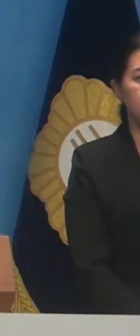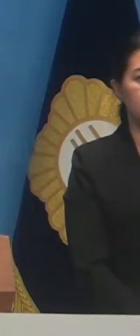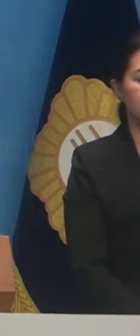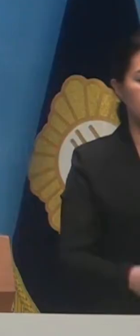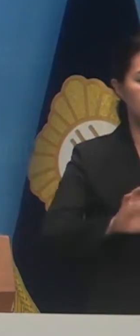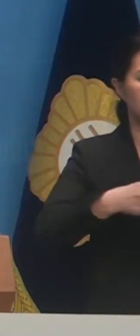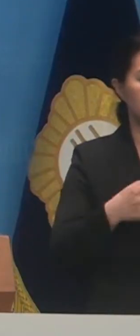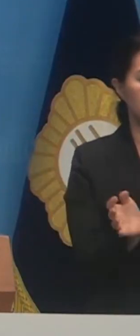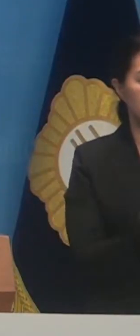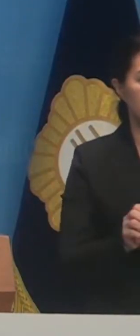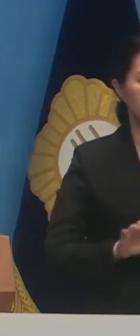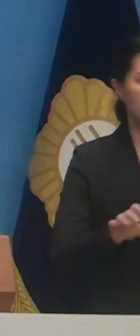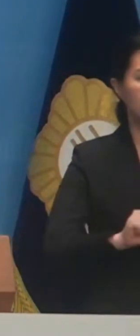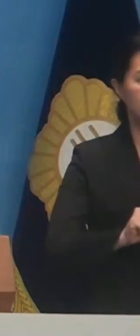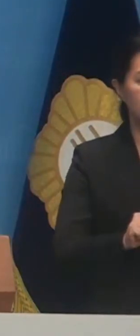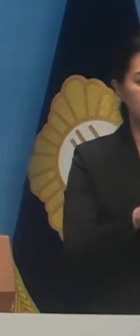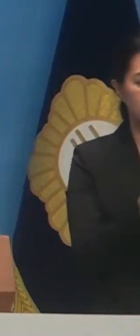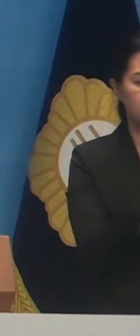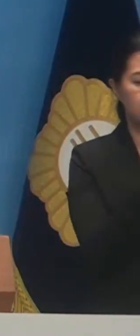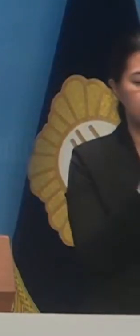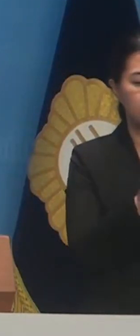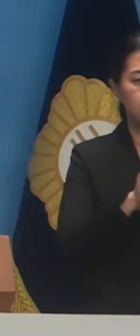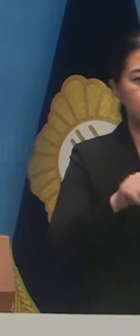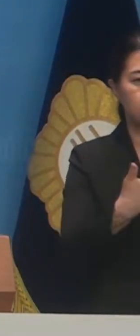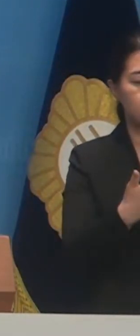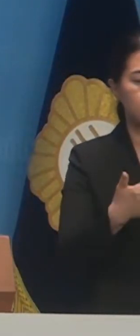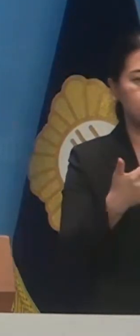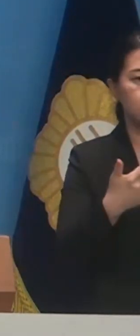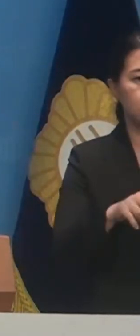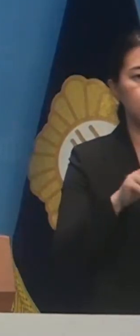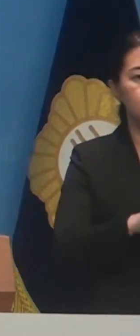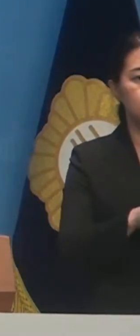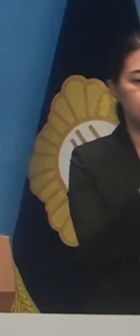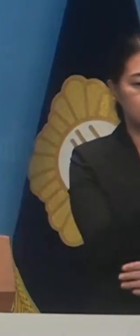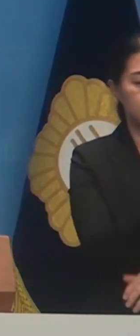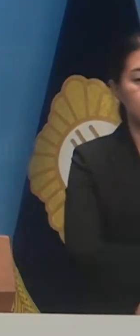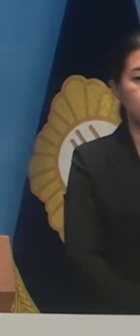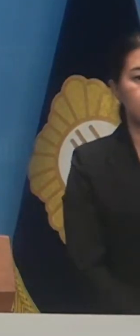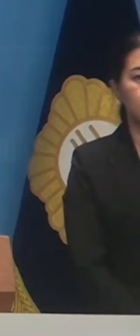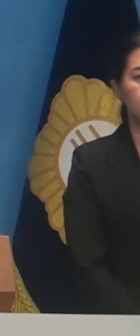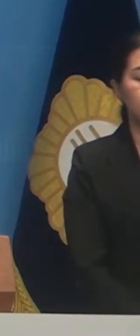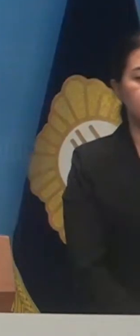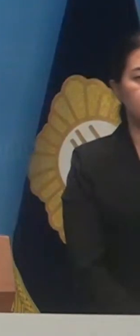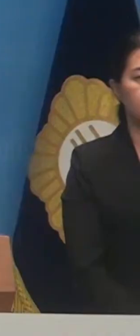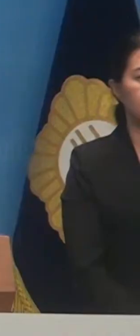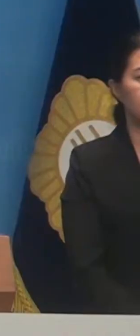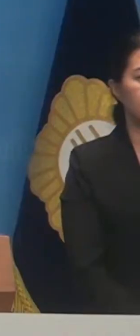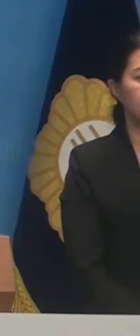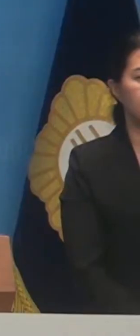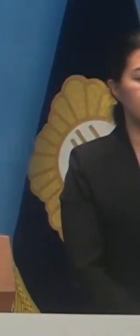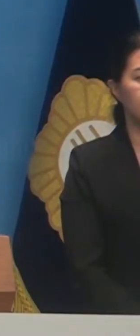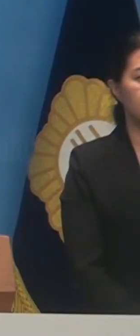다음은 국민의힘 해체행동의 김혜민 상임대표님 참석해주셨습니다.